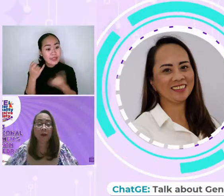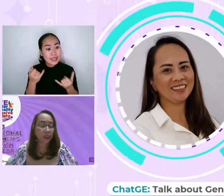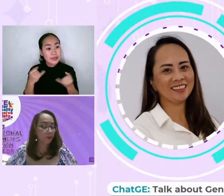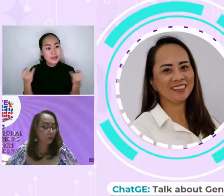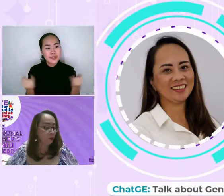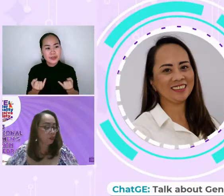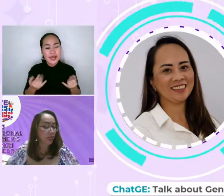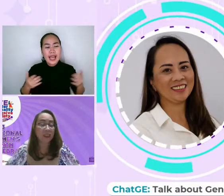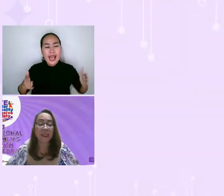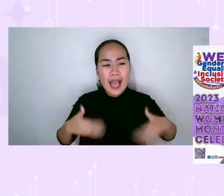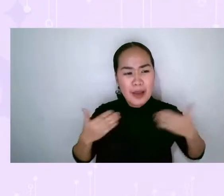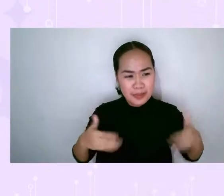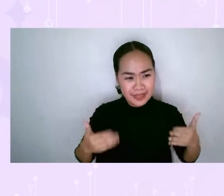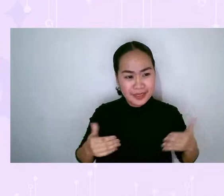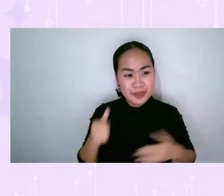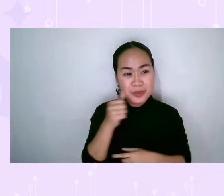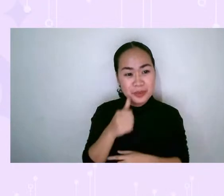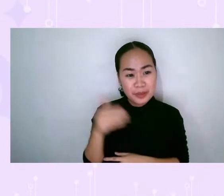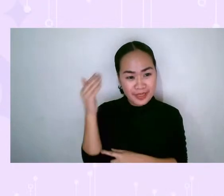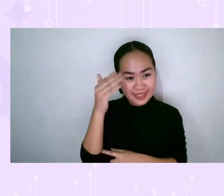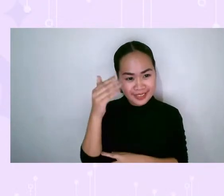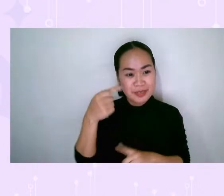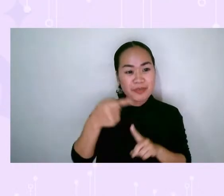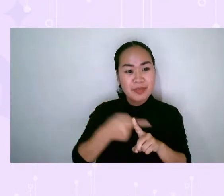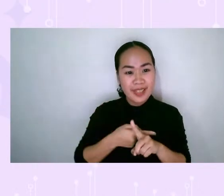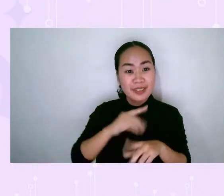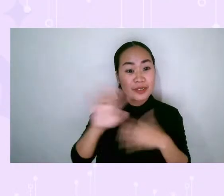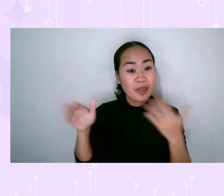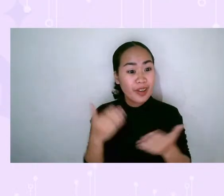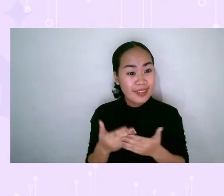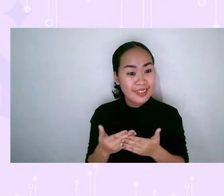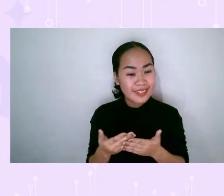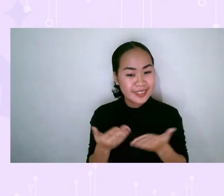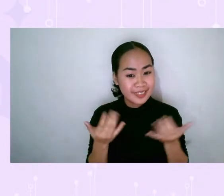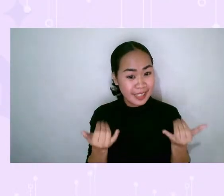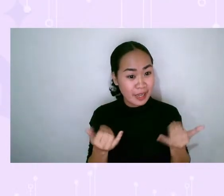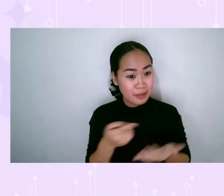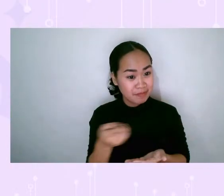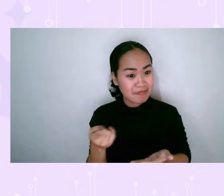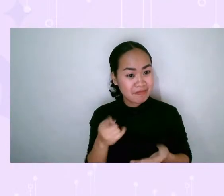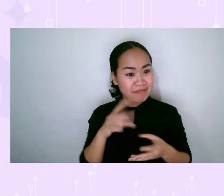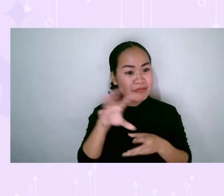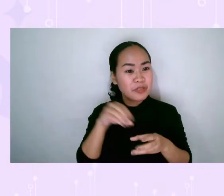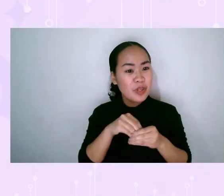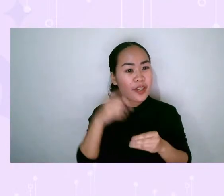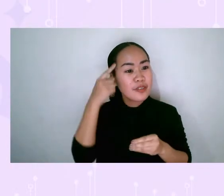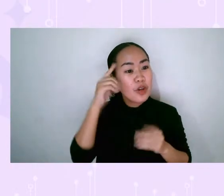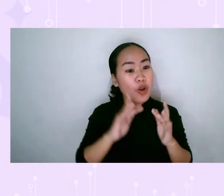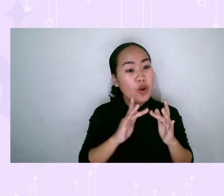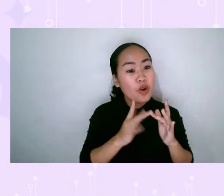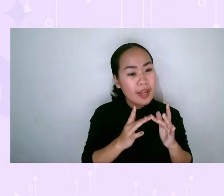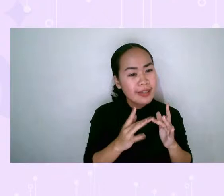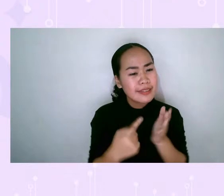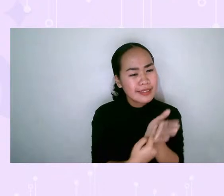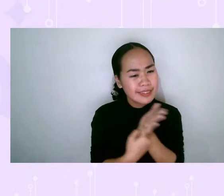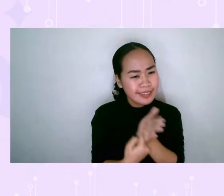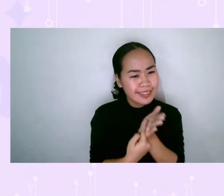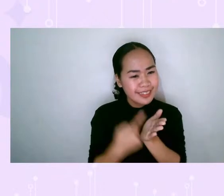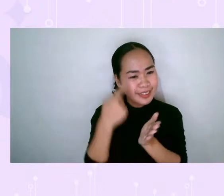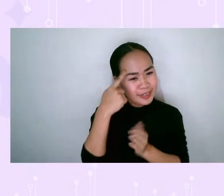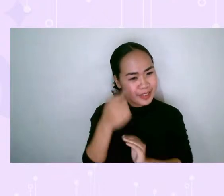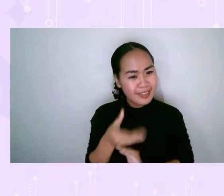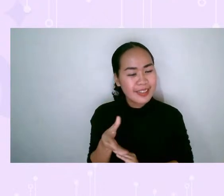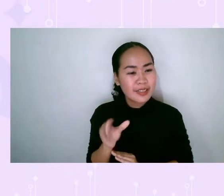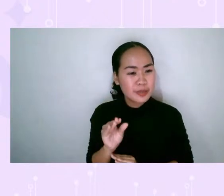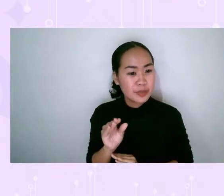Happy Women's Month po sa ating lahat, sa mga nakikinig at nagjo-join sa ating online talakayan ngayong hapon na ito.